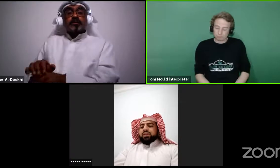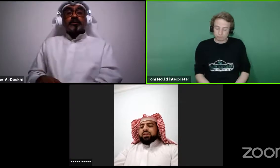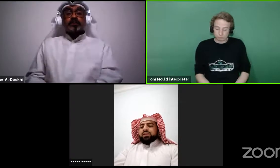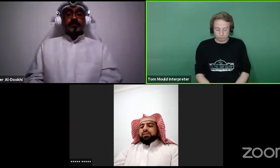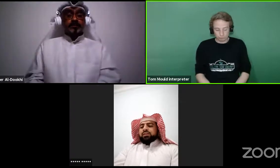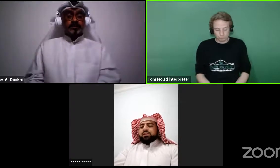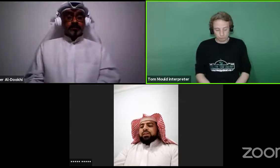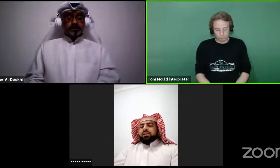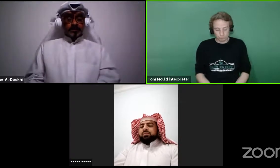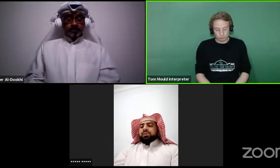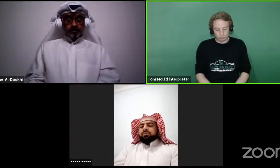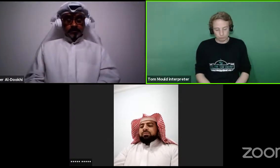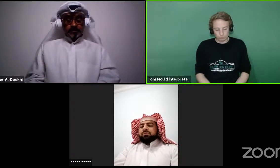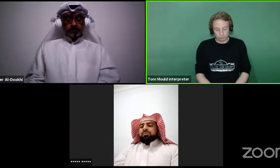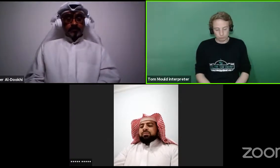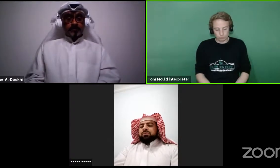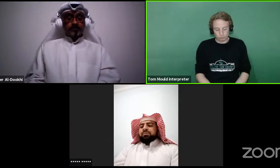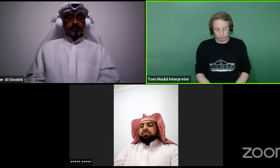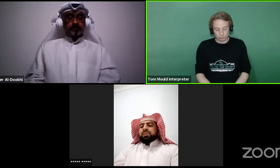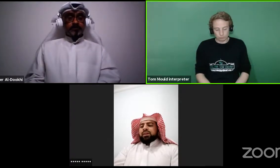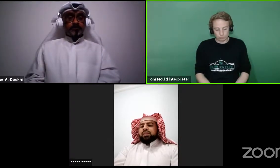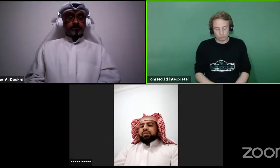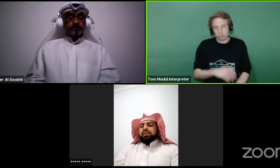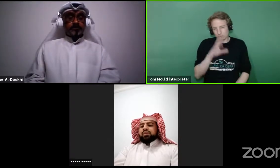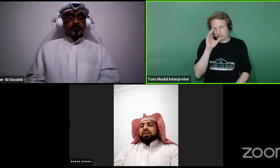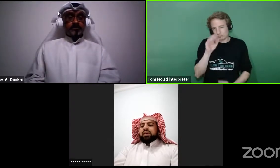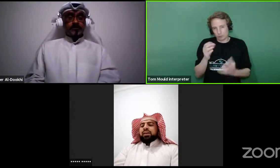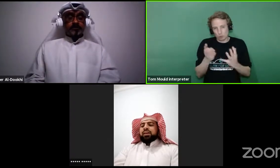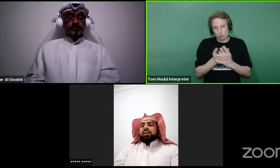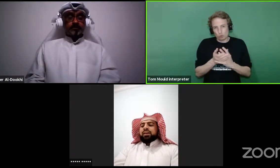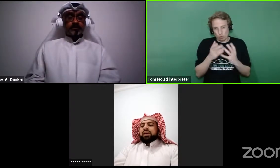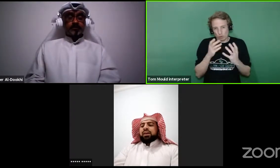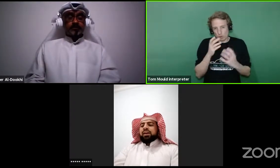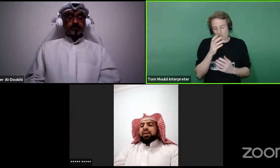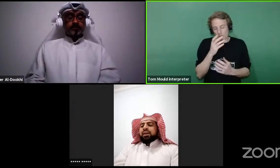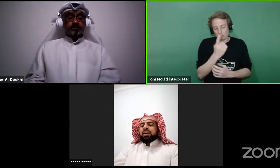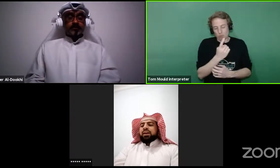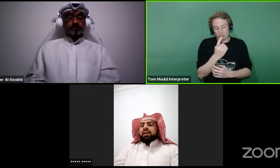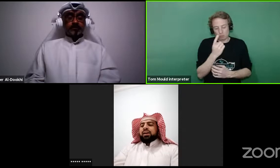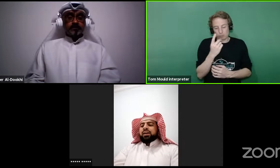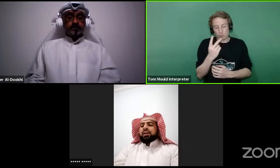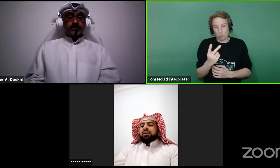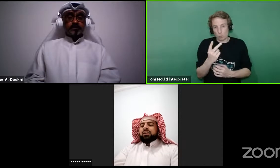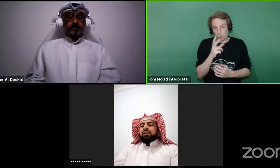ثم يأتي من بعد ذلك